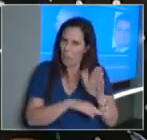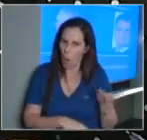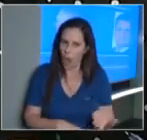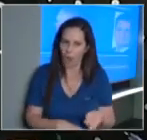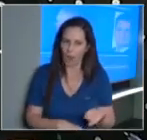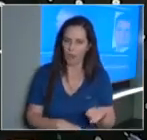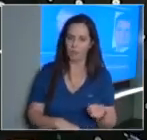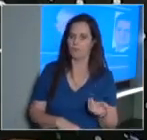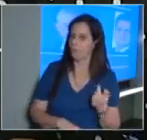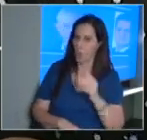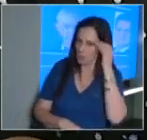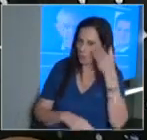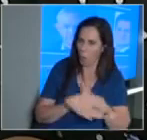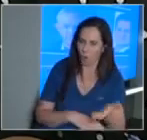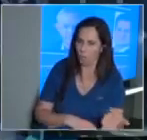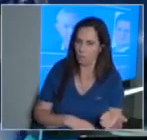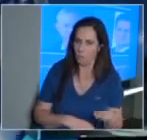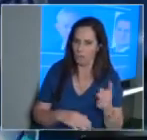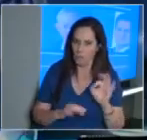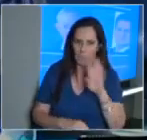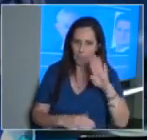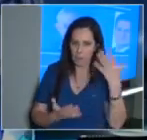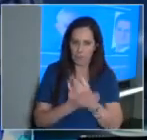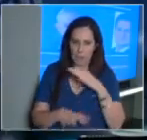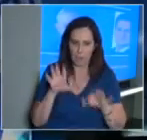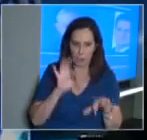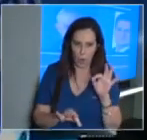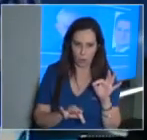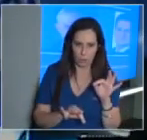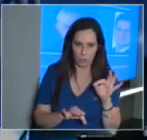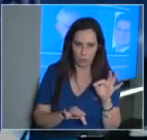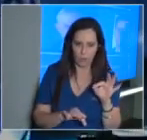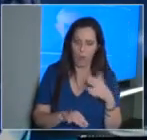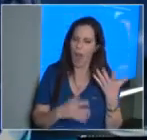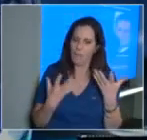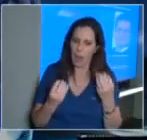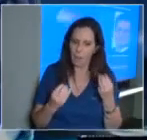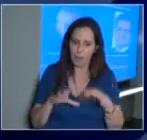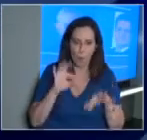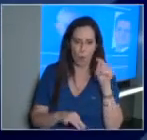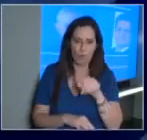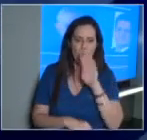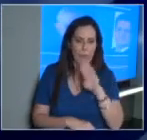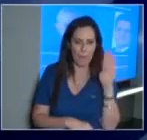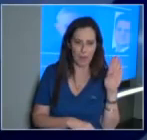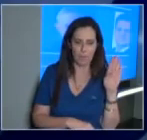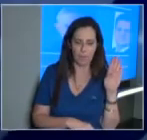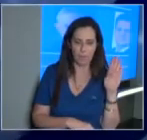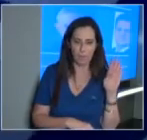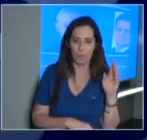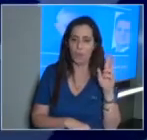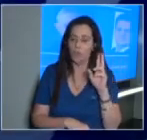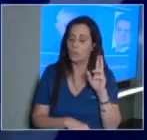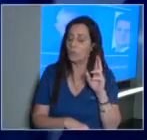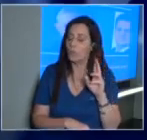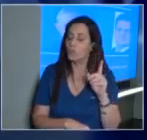מדי. לא נזכרנו מאוחר מדי. אכן בנימין נתניהו ניצח בבחירות. אבל רבים מהמצביעים של נתניהו, ששמעו